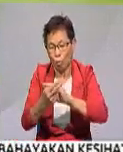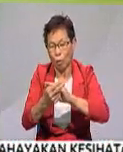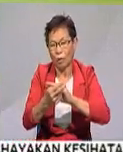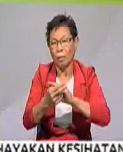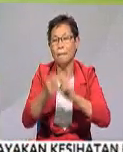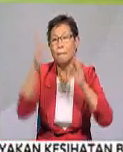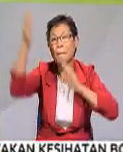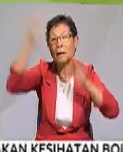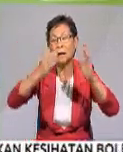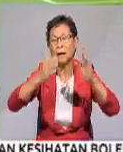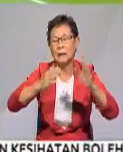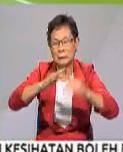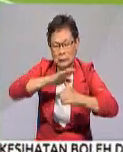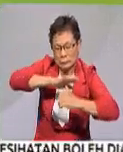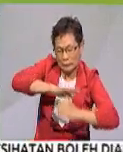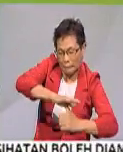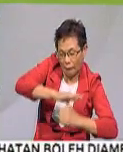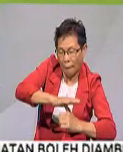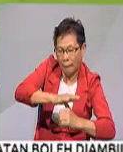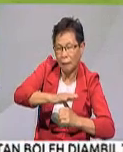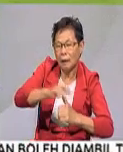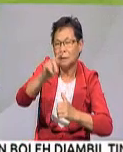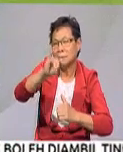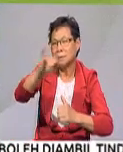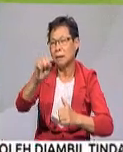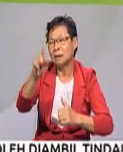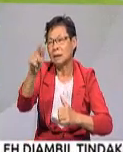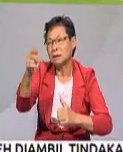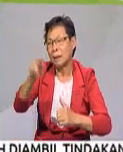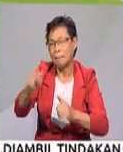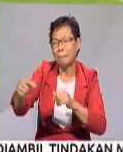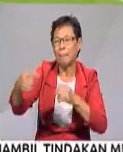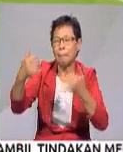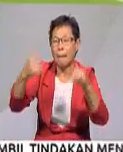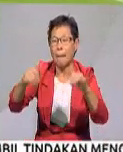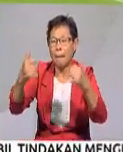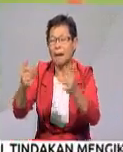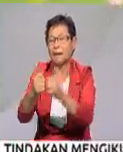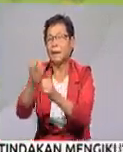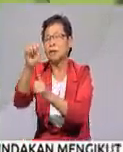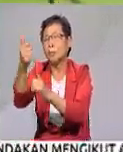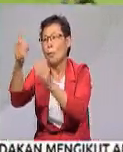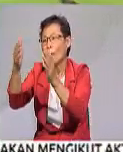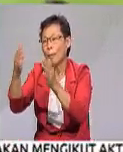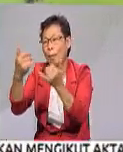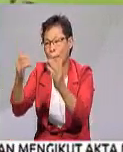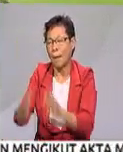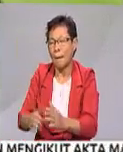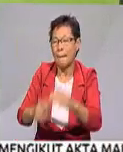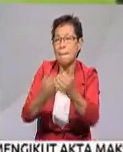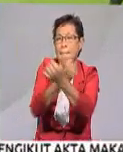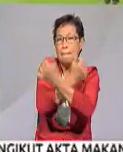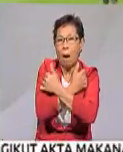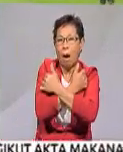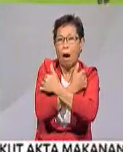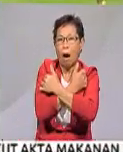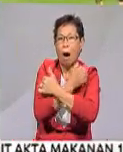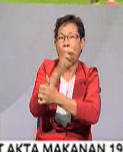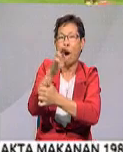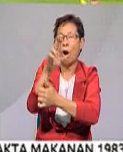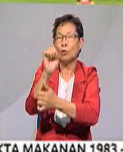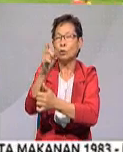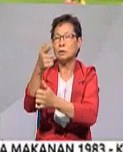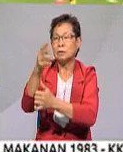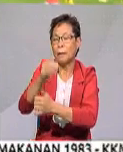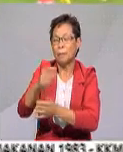Malaysia dan memberikan tekanan kepada Tajikistan yang terpaksa beraksi dengan 10 pemain selepas penjaga golnya Rustam